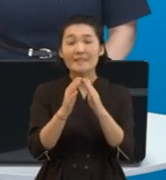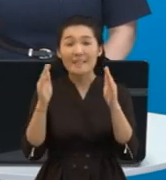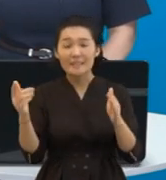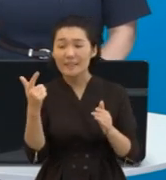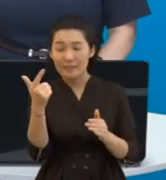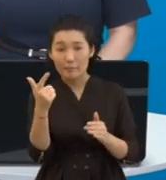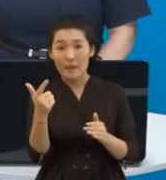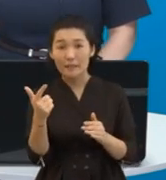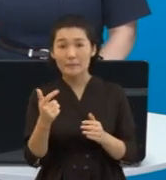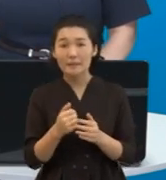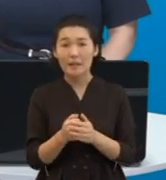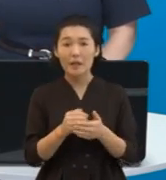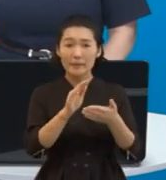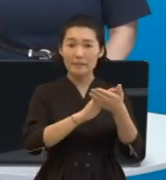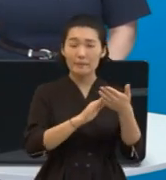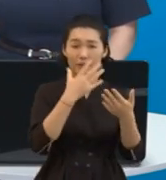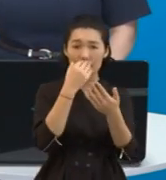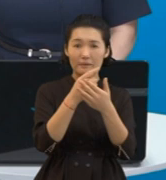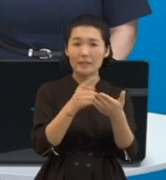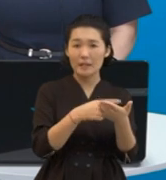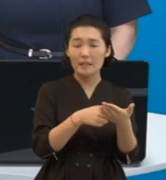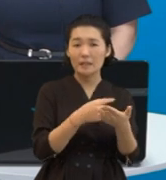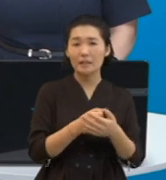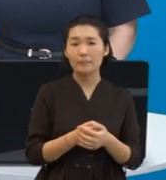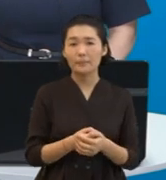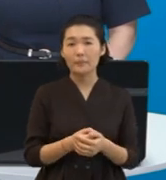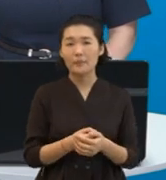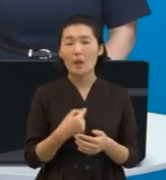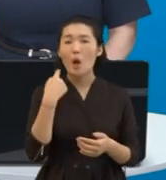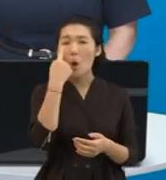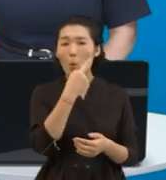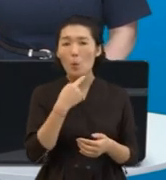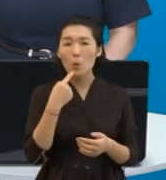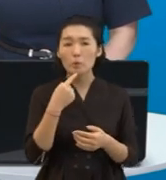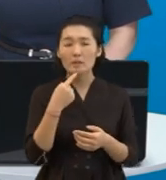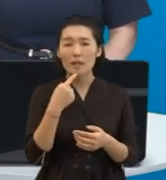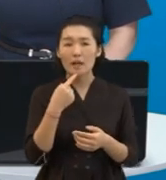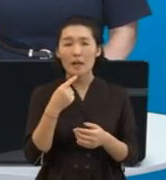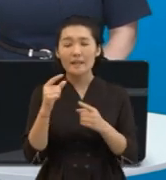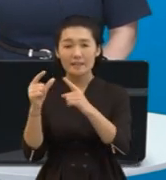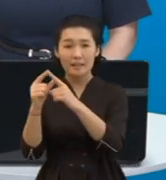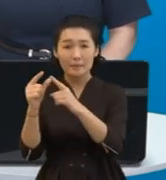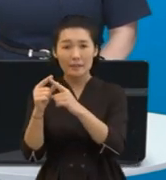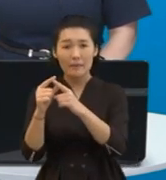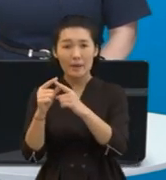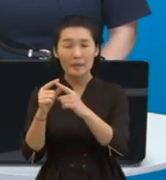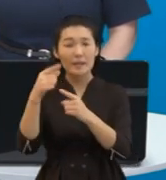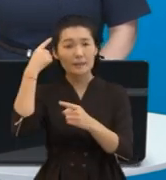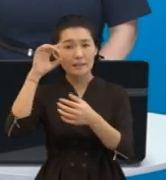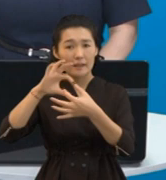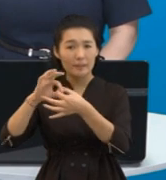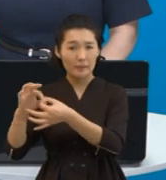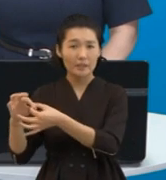запишите в тетрадке устно с этими словами составьте предложения и